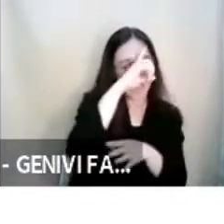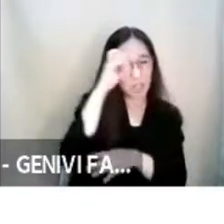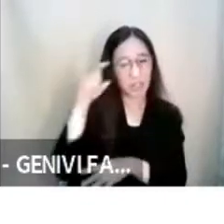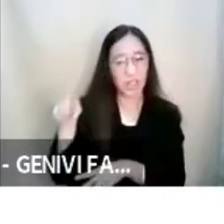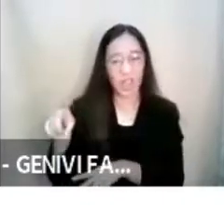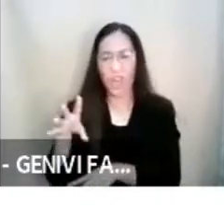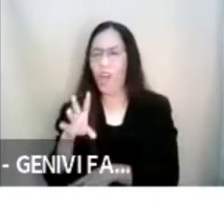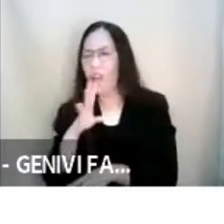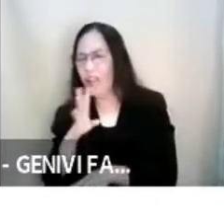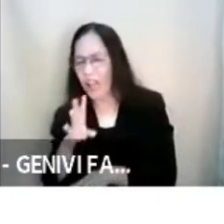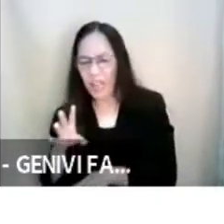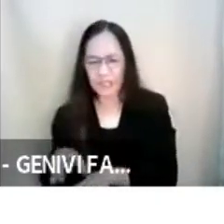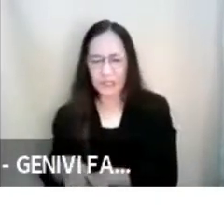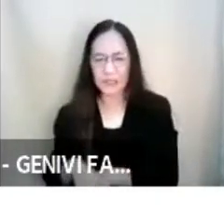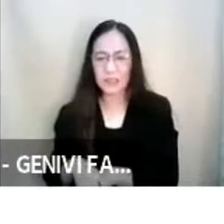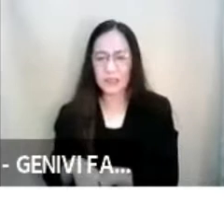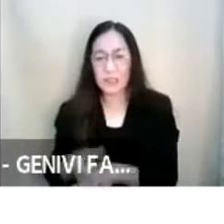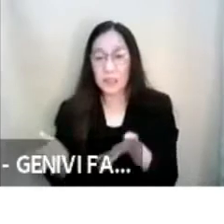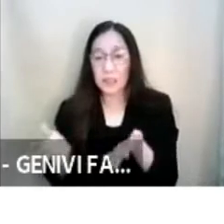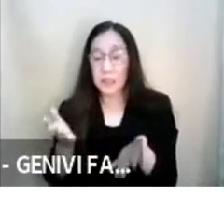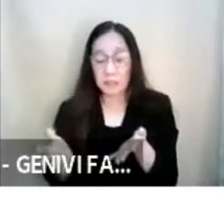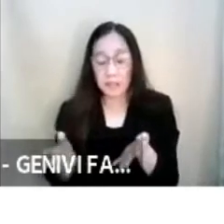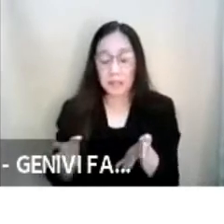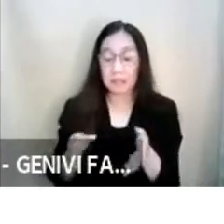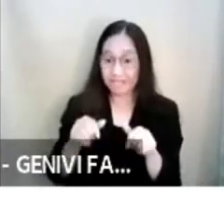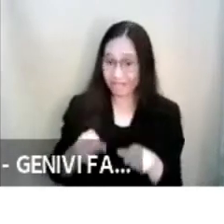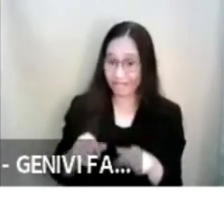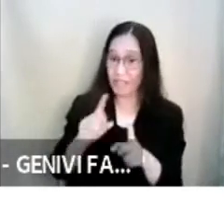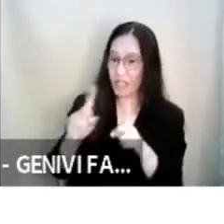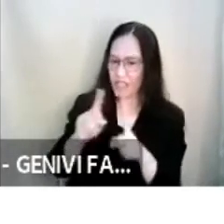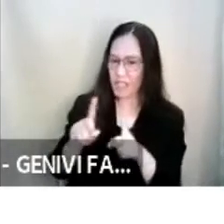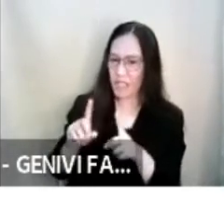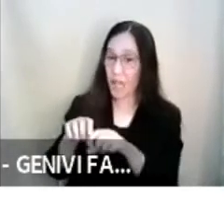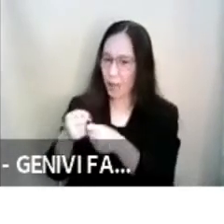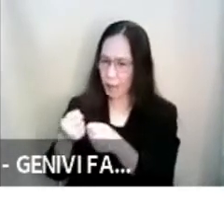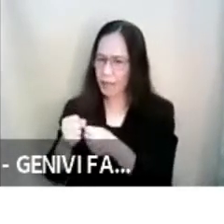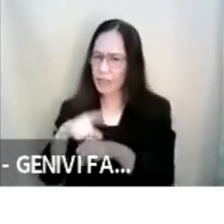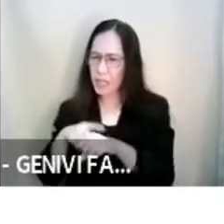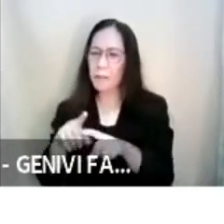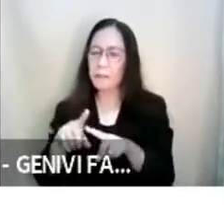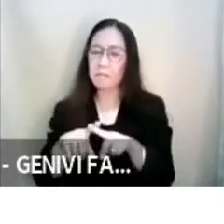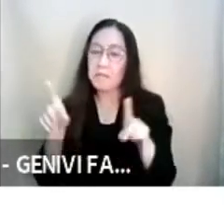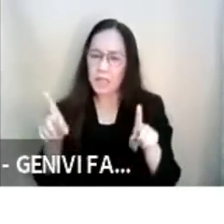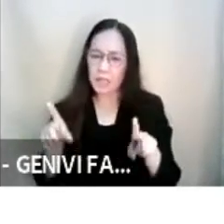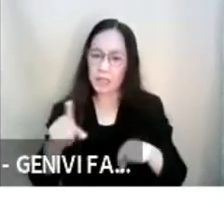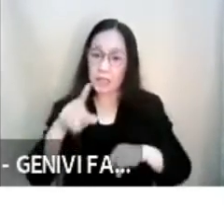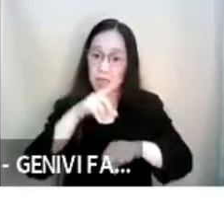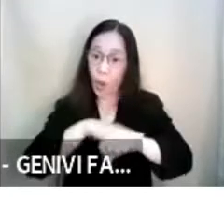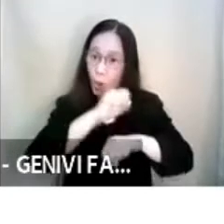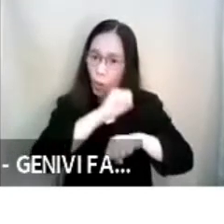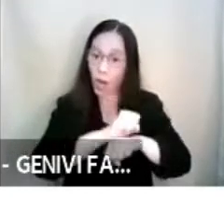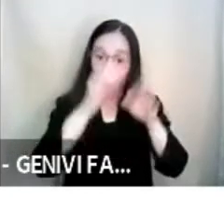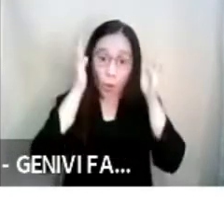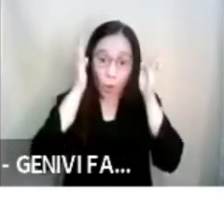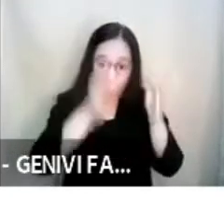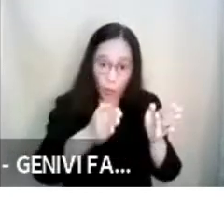So maybe you can give him, maybe we can talk pagka break time, pero pagka oras ng trabaho, let's focus on the task at hand.